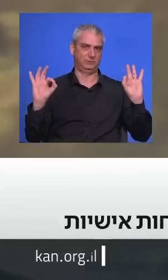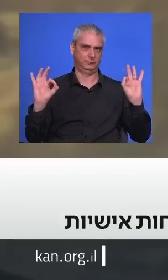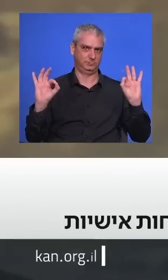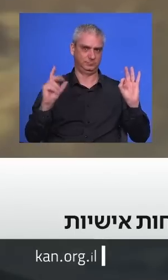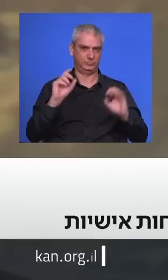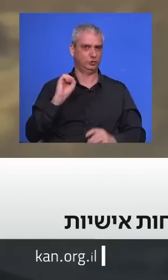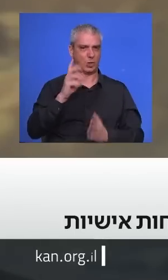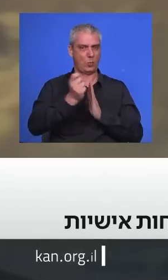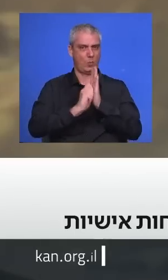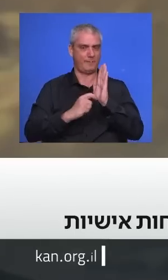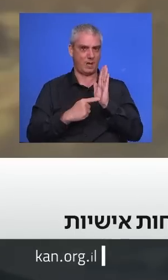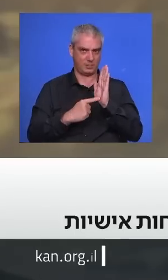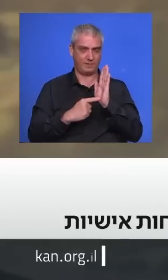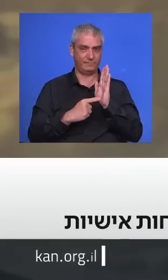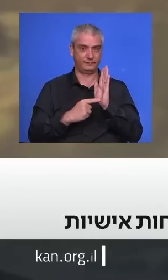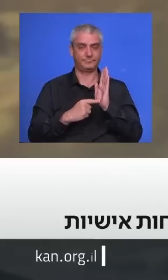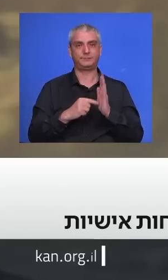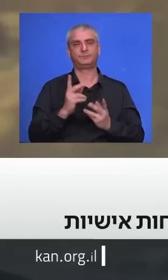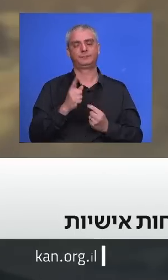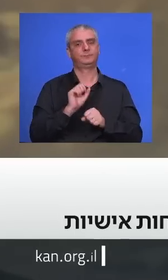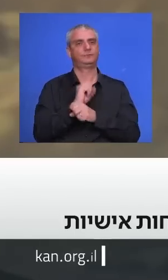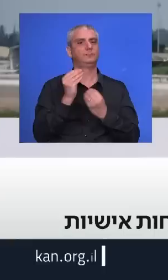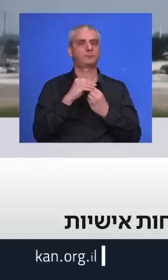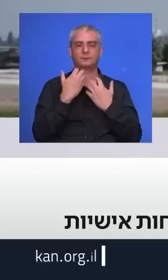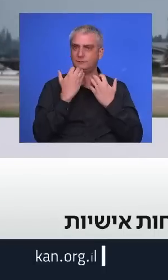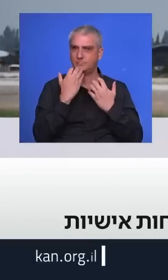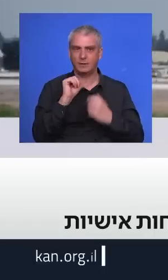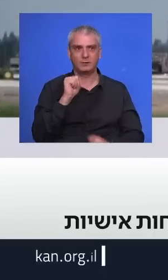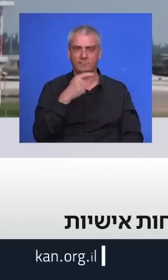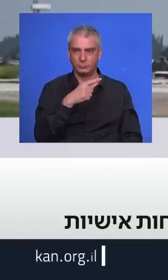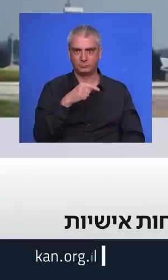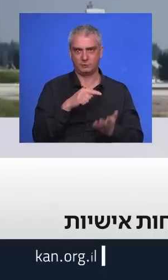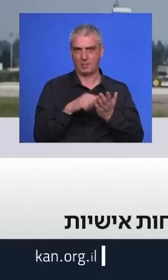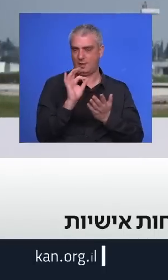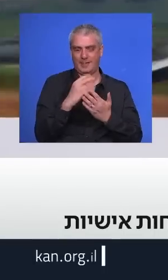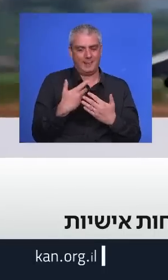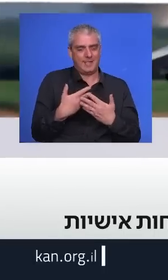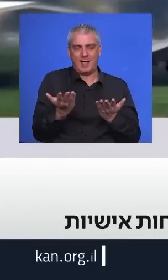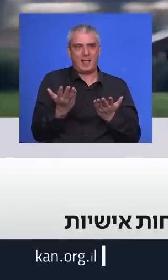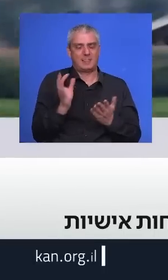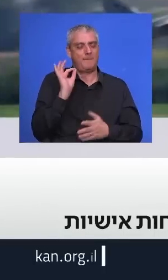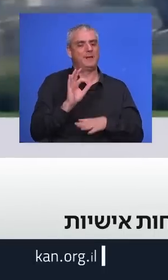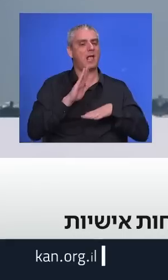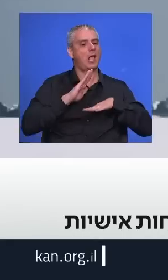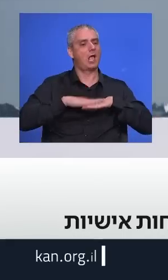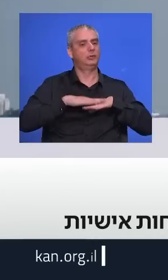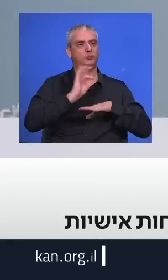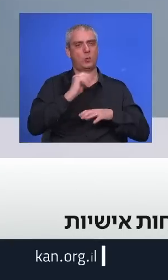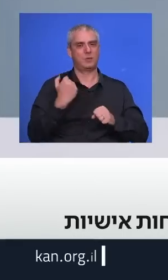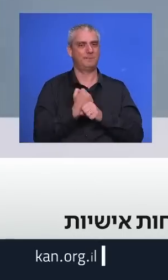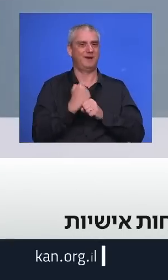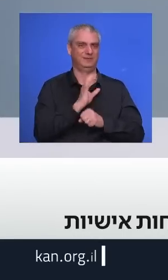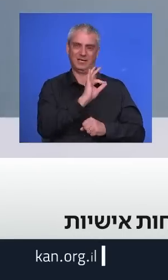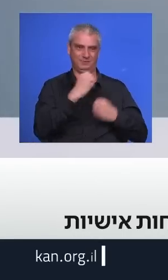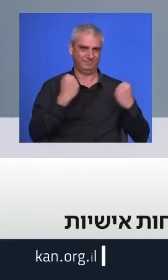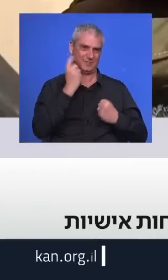את המכתב הזה ובעצומות הנוספות, וההסבר הוא קודם כל כי עדיין אין פגיעה בכשירות המבצעית של חיל האוויר. אם